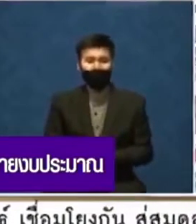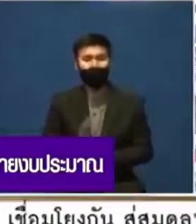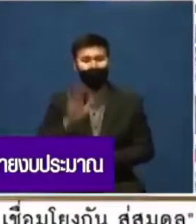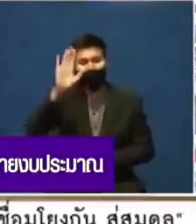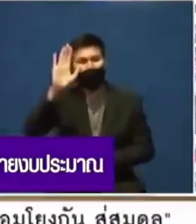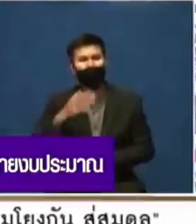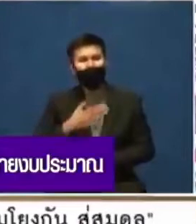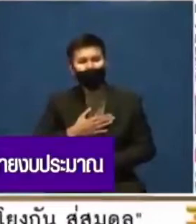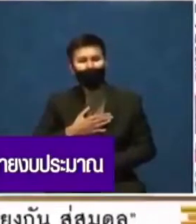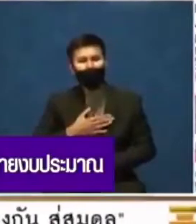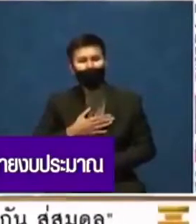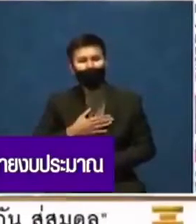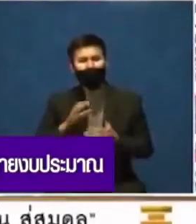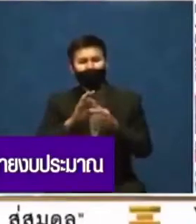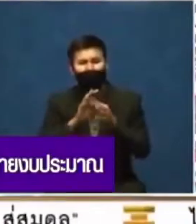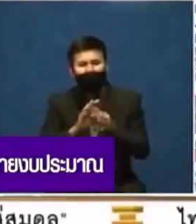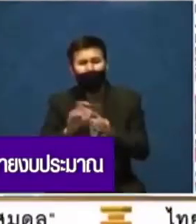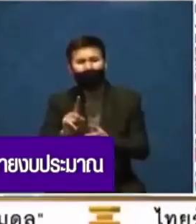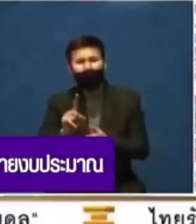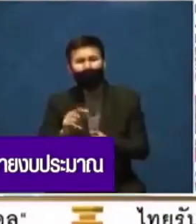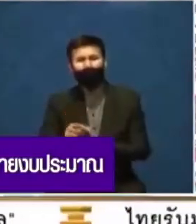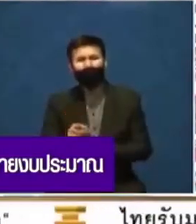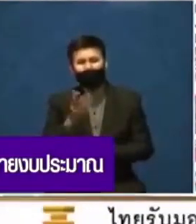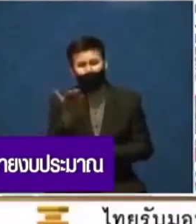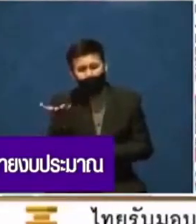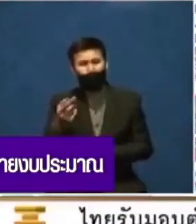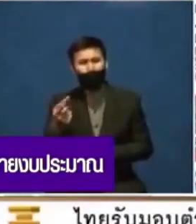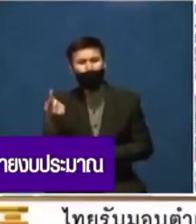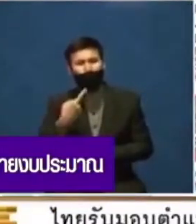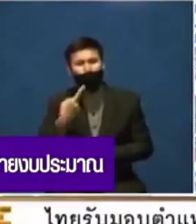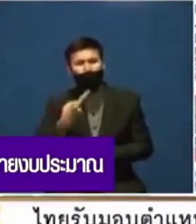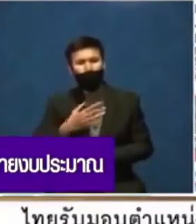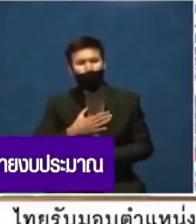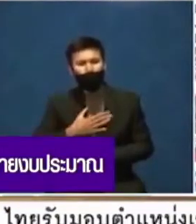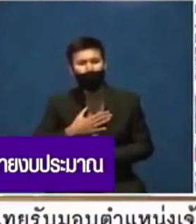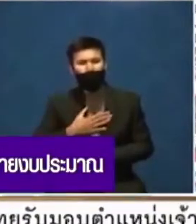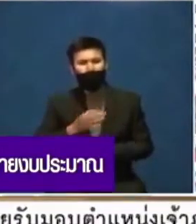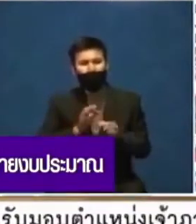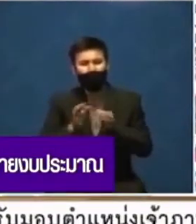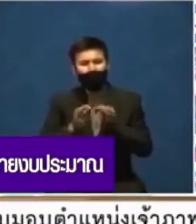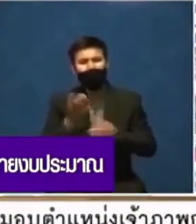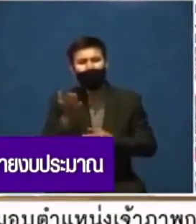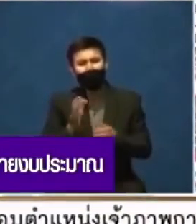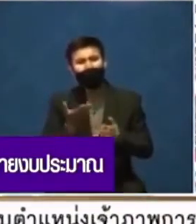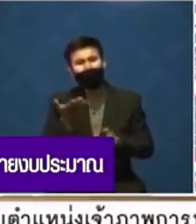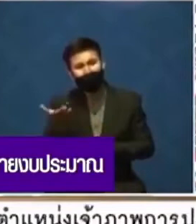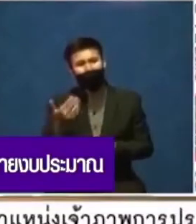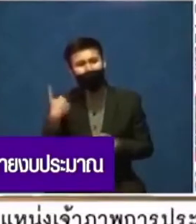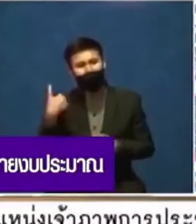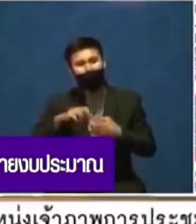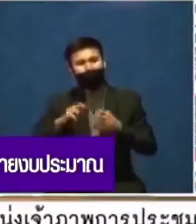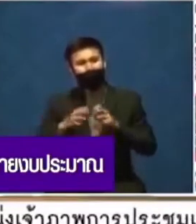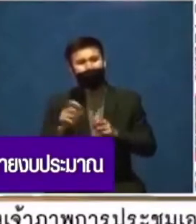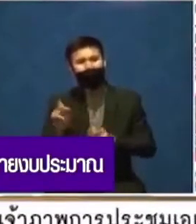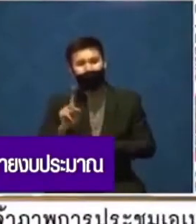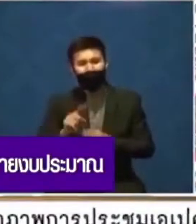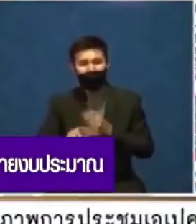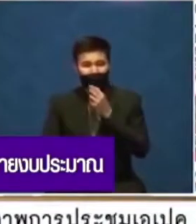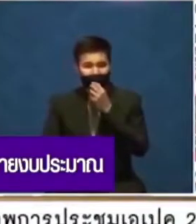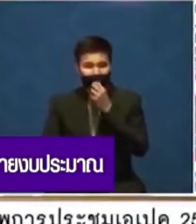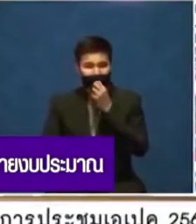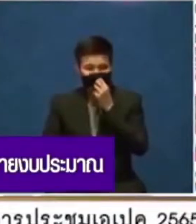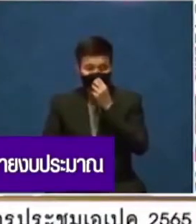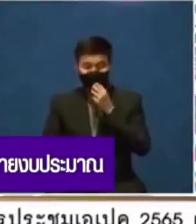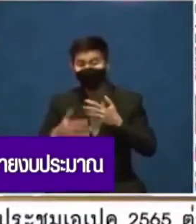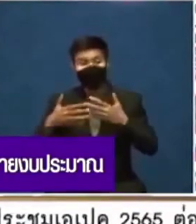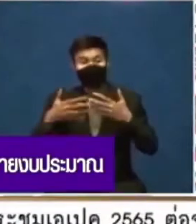าผมไปเกี่ยวอะไรกับท่านท่านมาว่าในเรื่องผมอภิปรายท่านมีปัญหาอะไร ไม่เป็นไรท่านจาดาไม่เป็นไรครับประท้วง